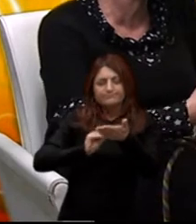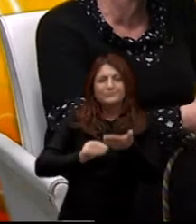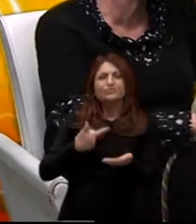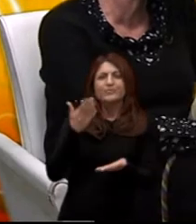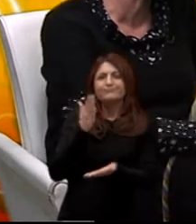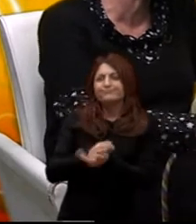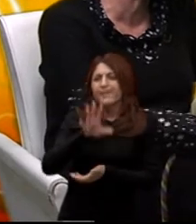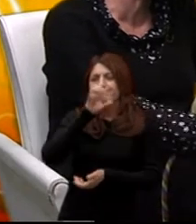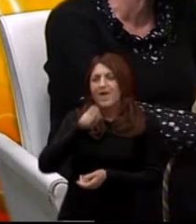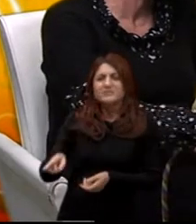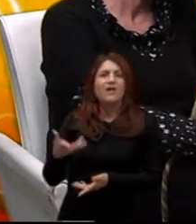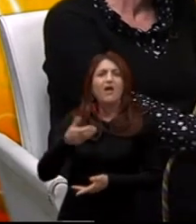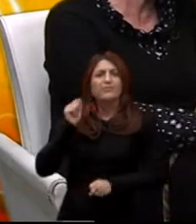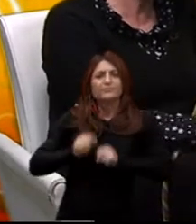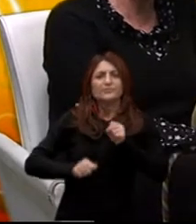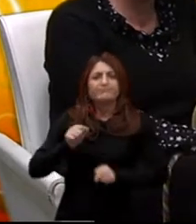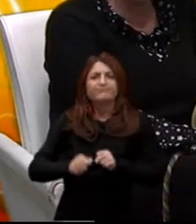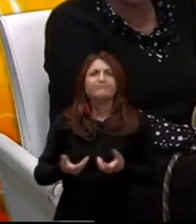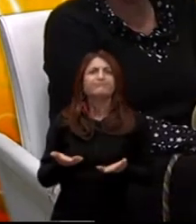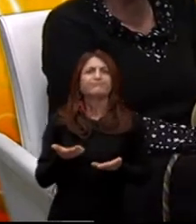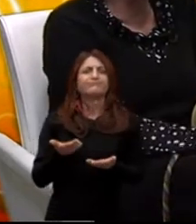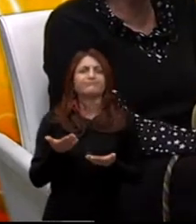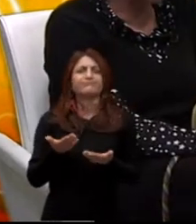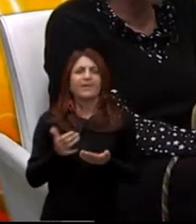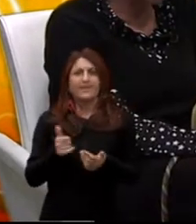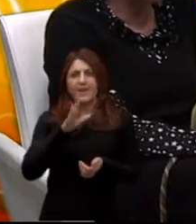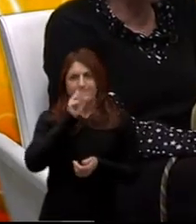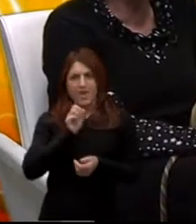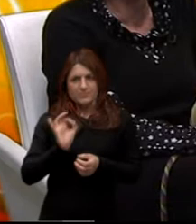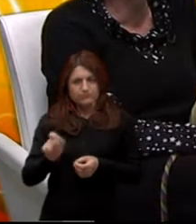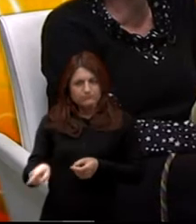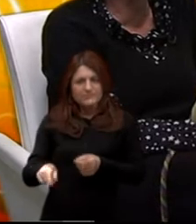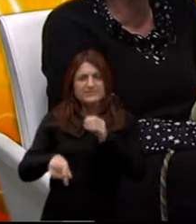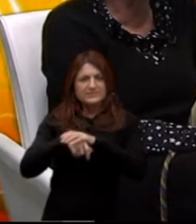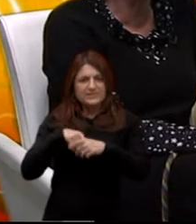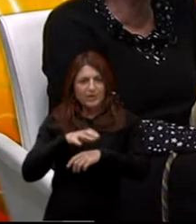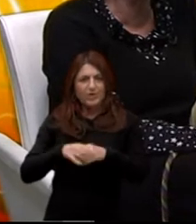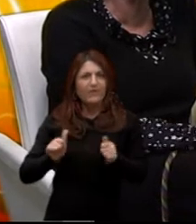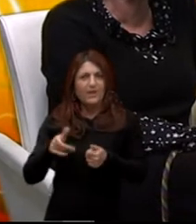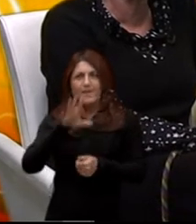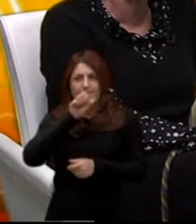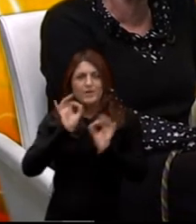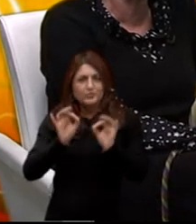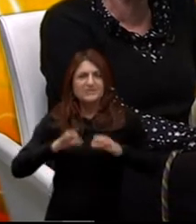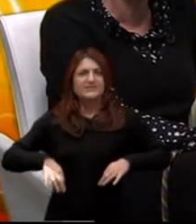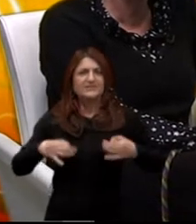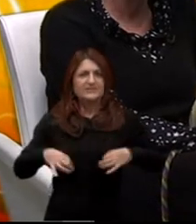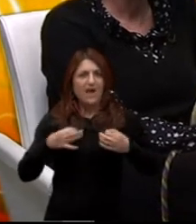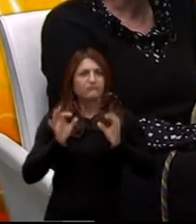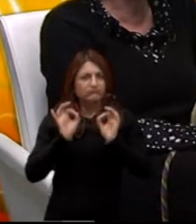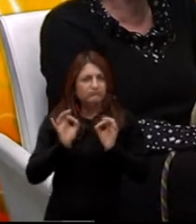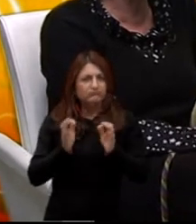parametrima kakve reakcije ima u određenim situacijama, i da li pas zadovoljava i zdravstveni pregled koji pas mora